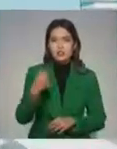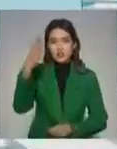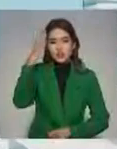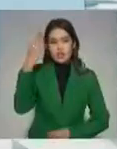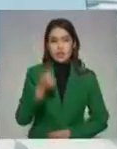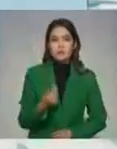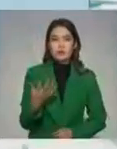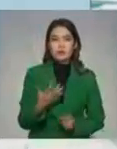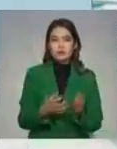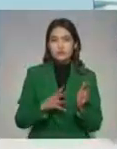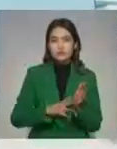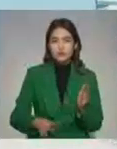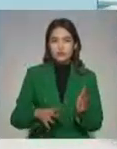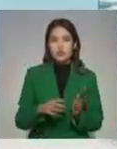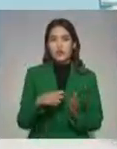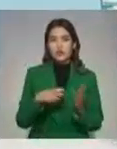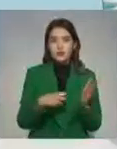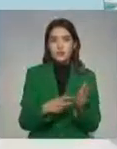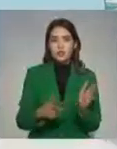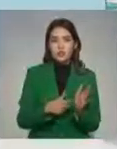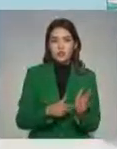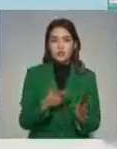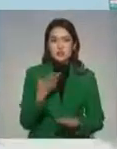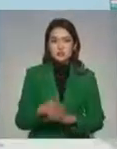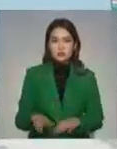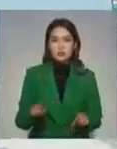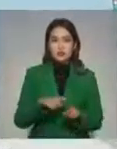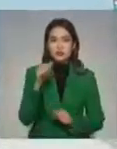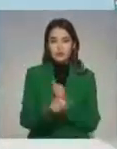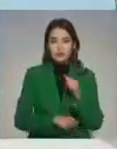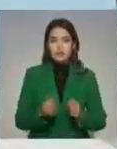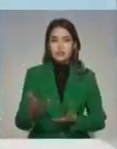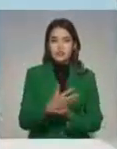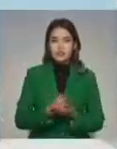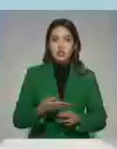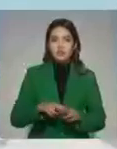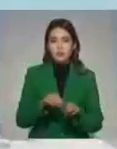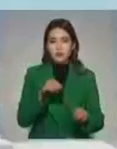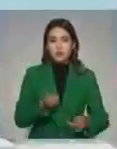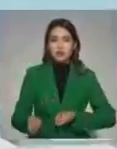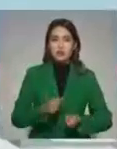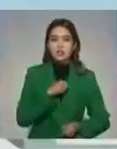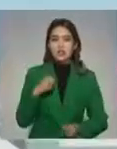құқық бұзушылық кодексінің 590 бабы 7 бөлігі бойынша материал жинақталды. Мұндай көлікті басқару ең